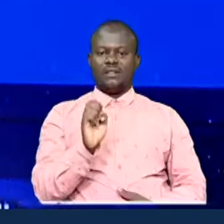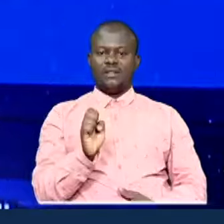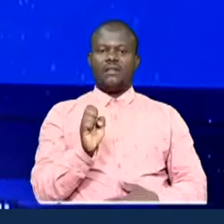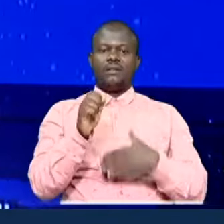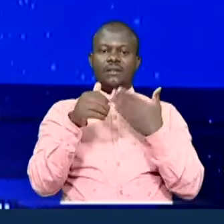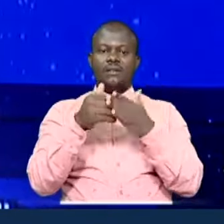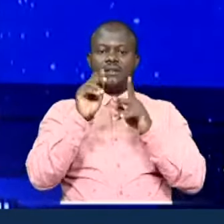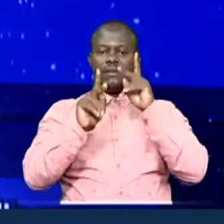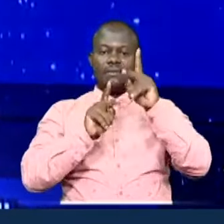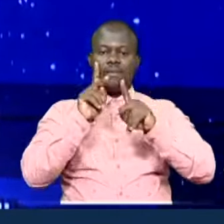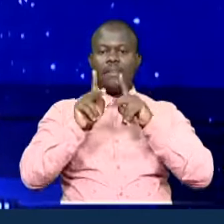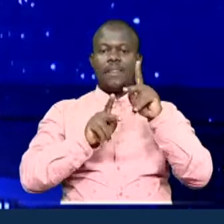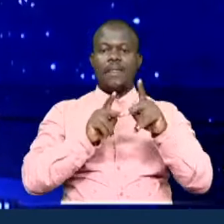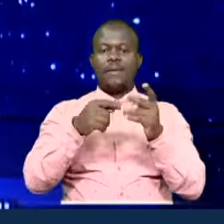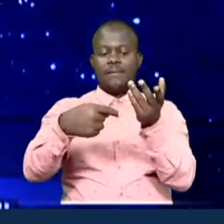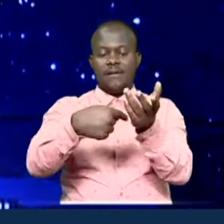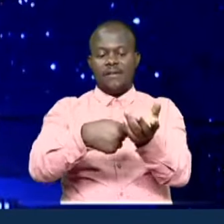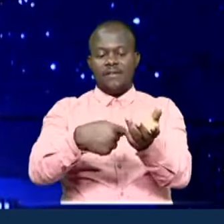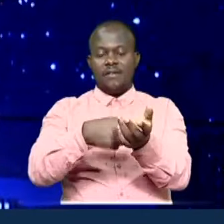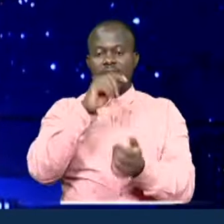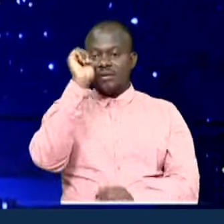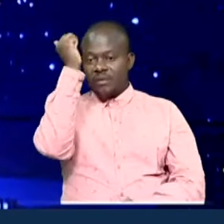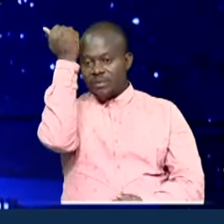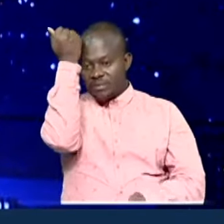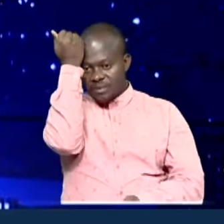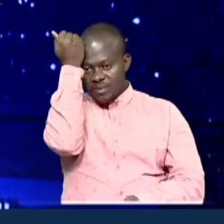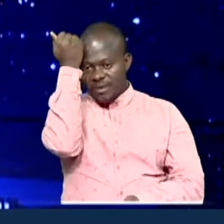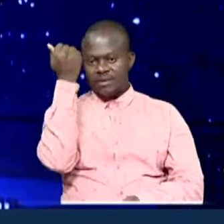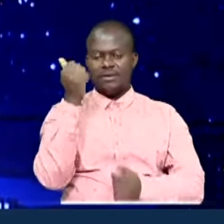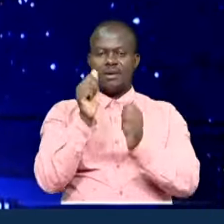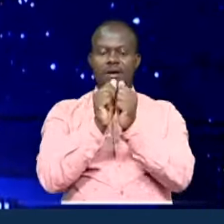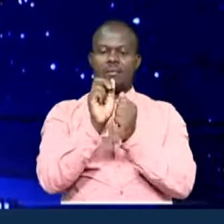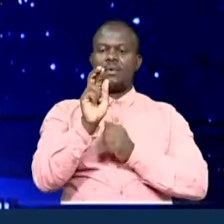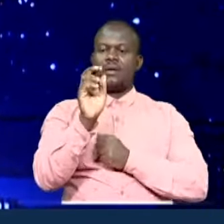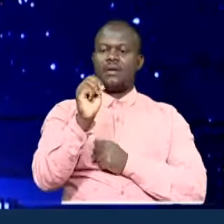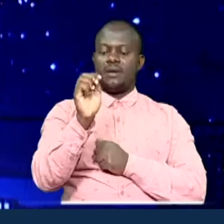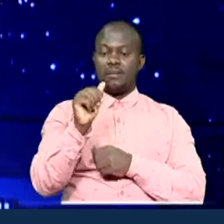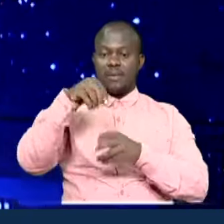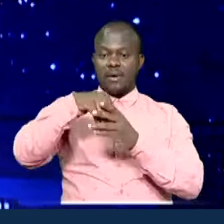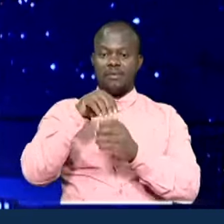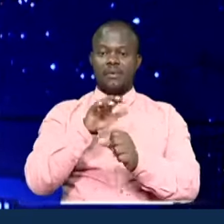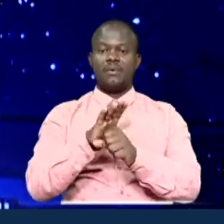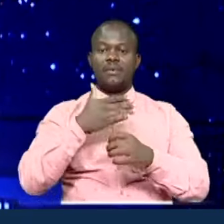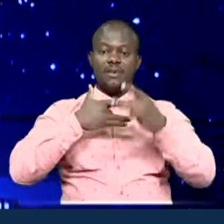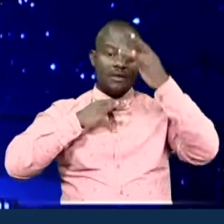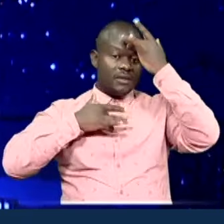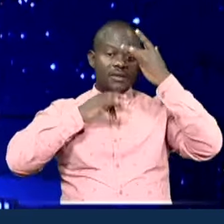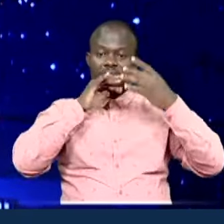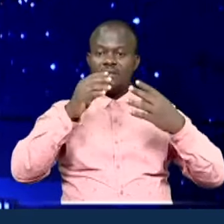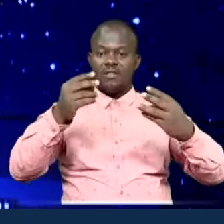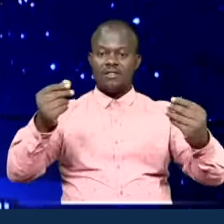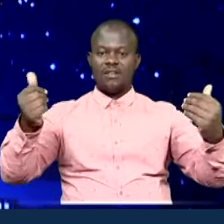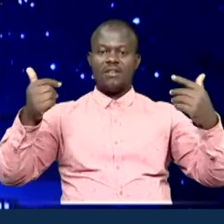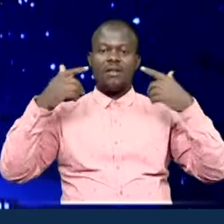Hari abaturage bivuriza kuri mituelle de santé na RAMA biganjemo abafite indwara zidakira bavuga ko